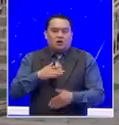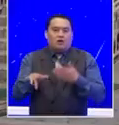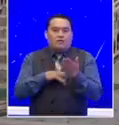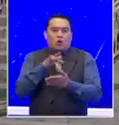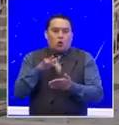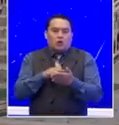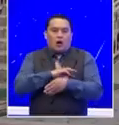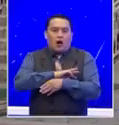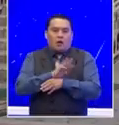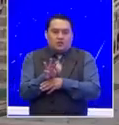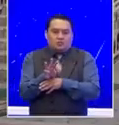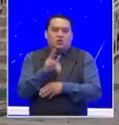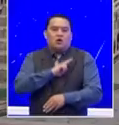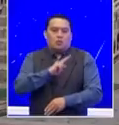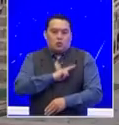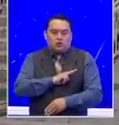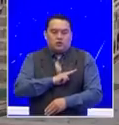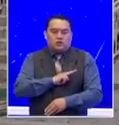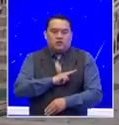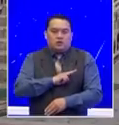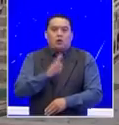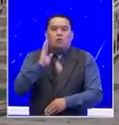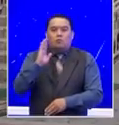горожан обеспечены работой.